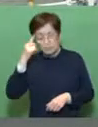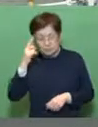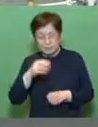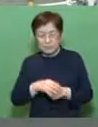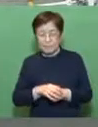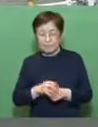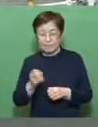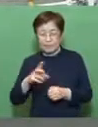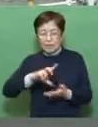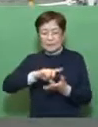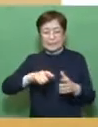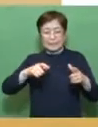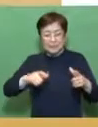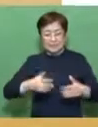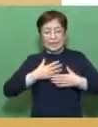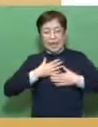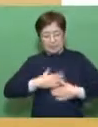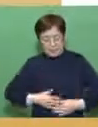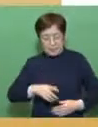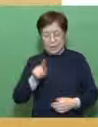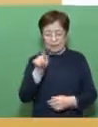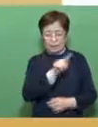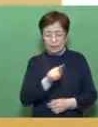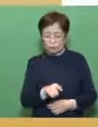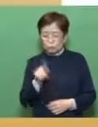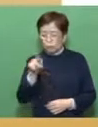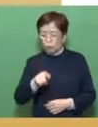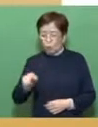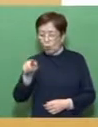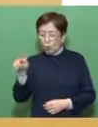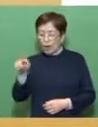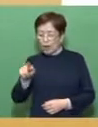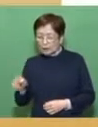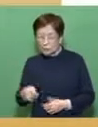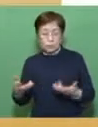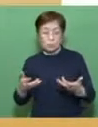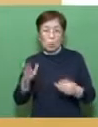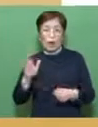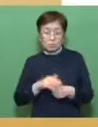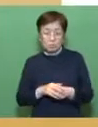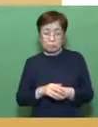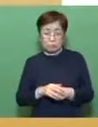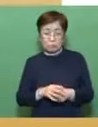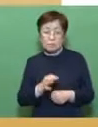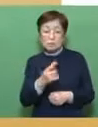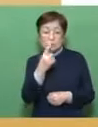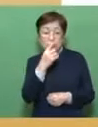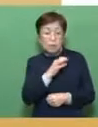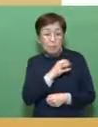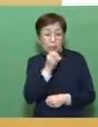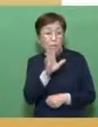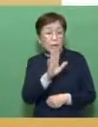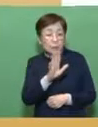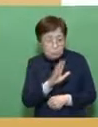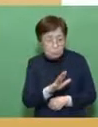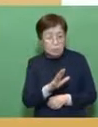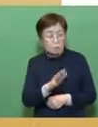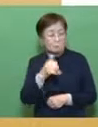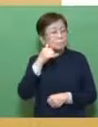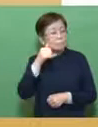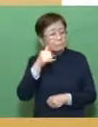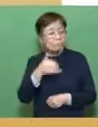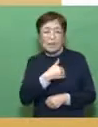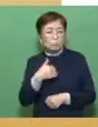SOSキャッチ事業っていうのをやってましてあの匿名でもですね相談できるはいう